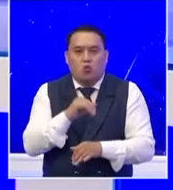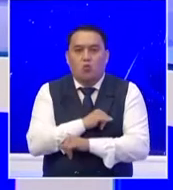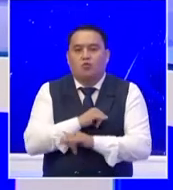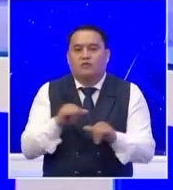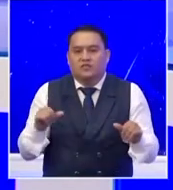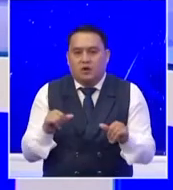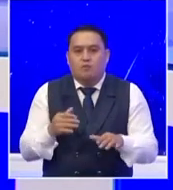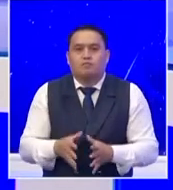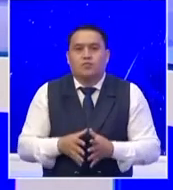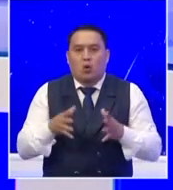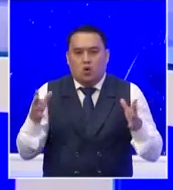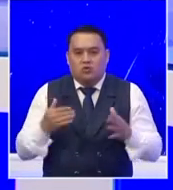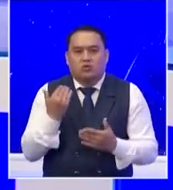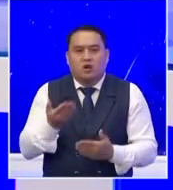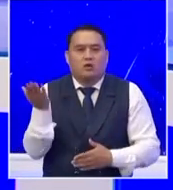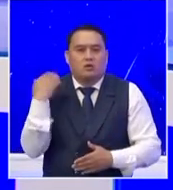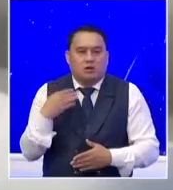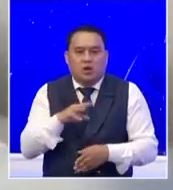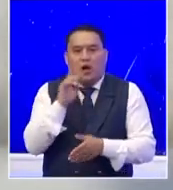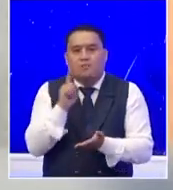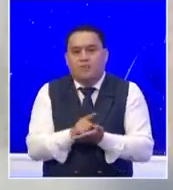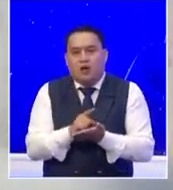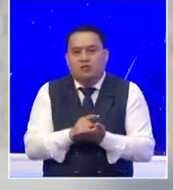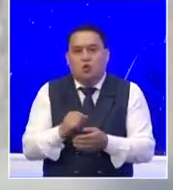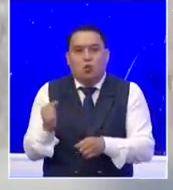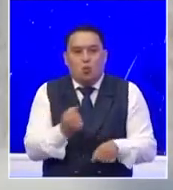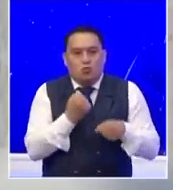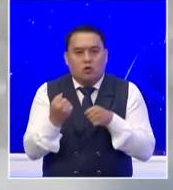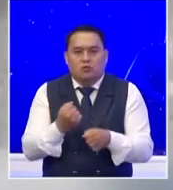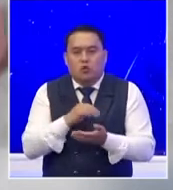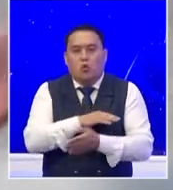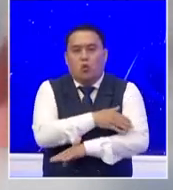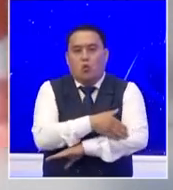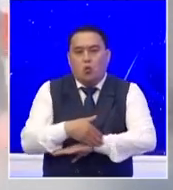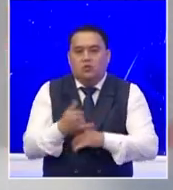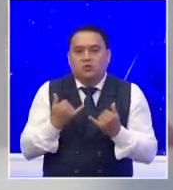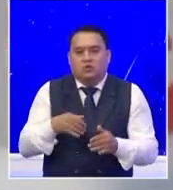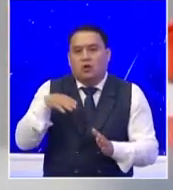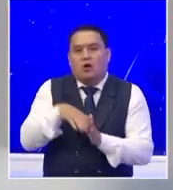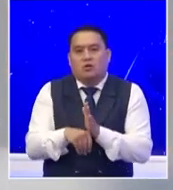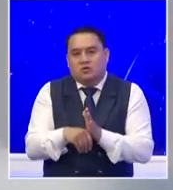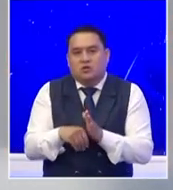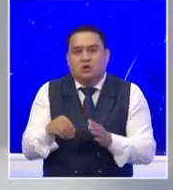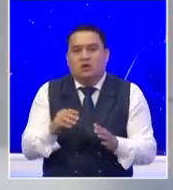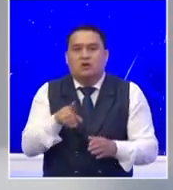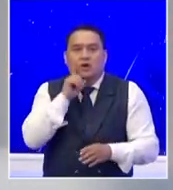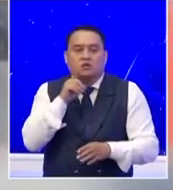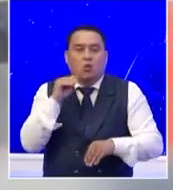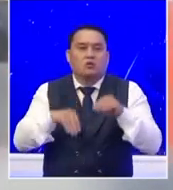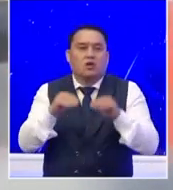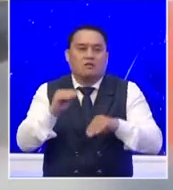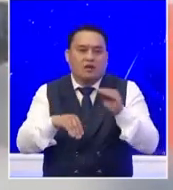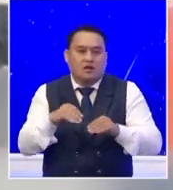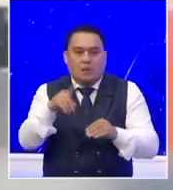коммунальщиков стало больше. Если раньше в их обязанности входила уборка улиц, то теперь они задействованы еще в озеленении города. При